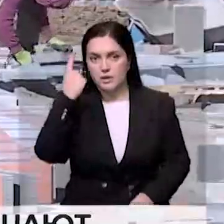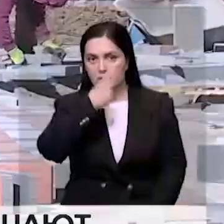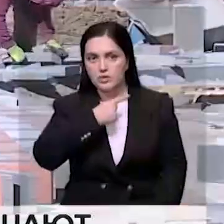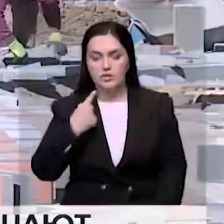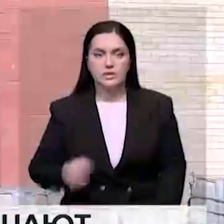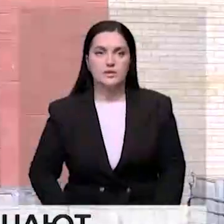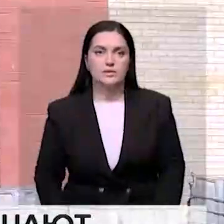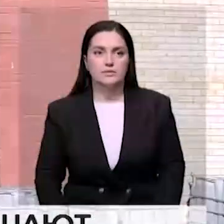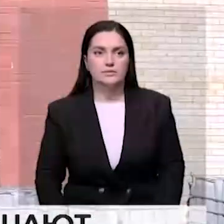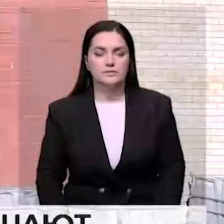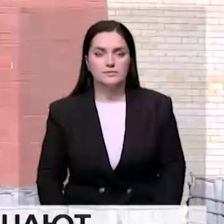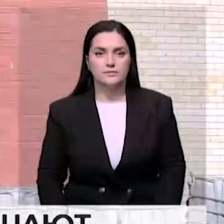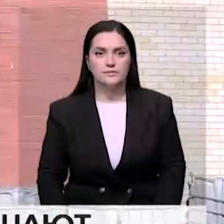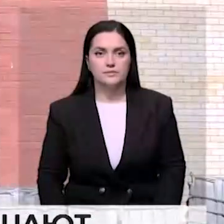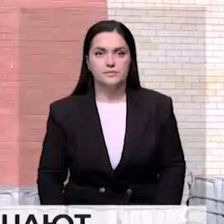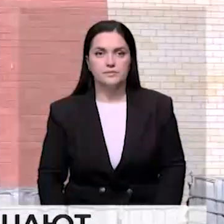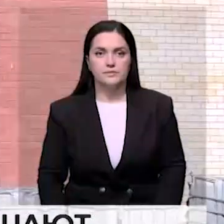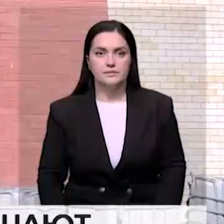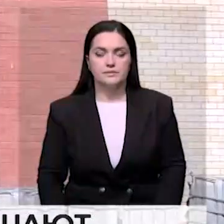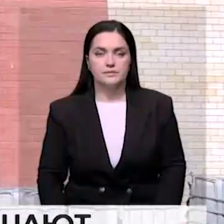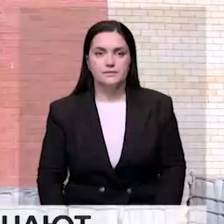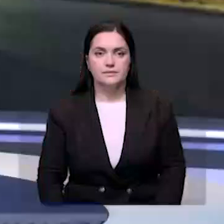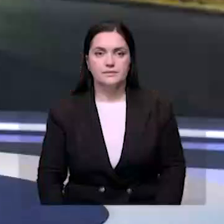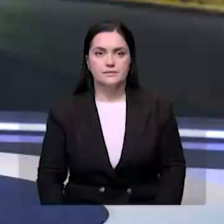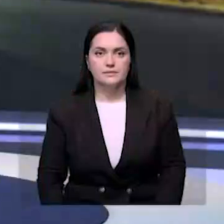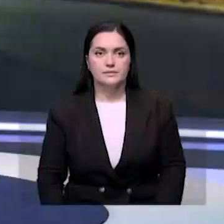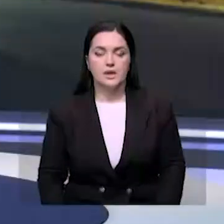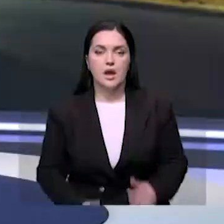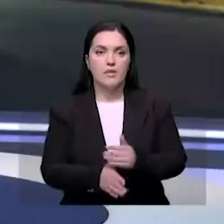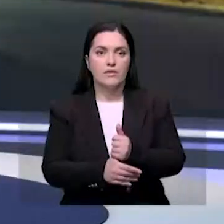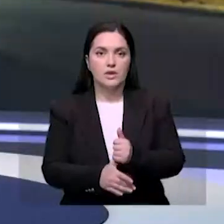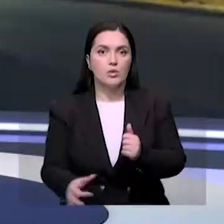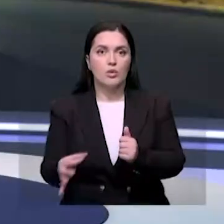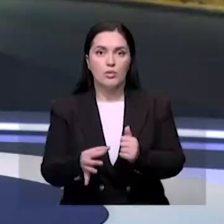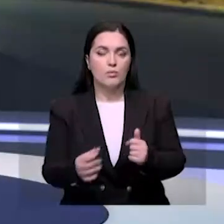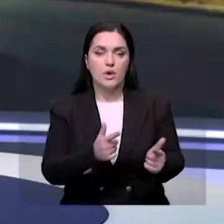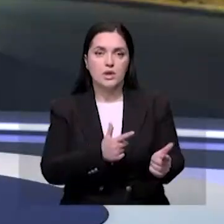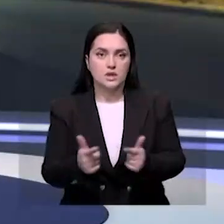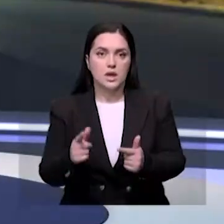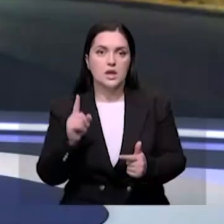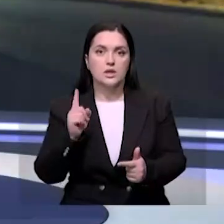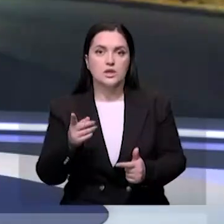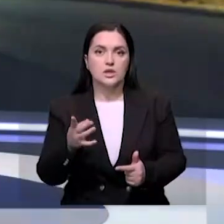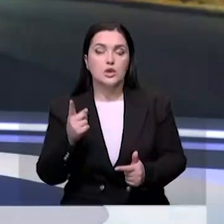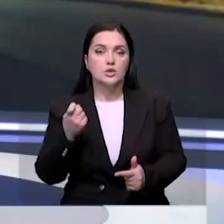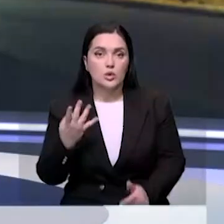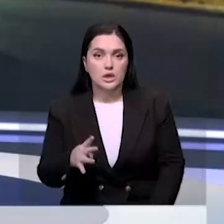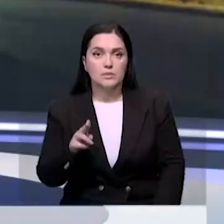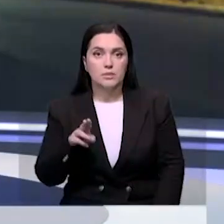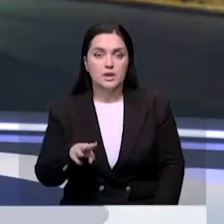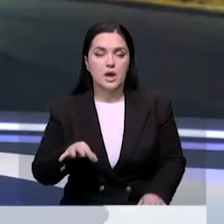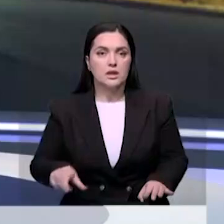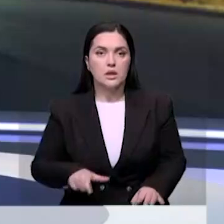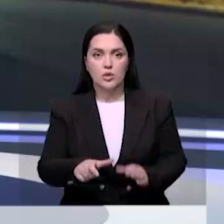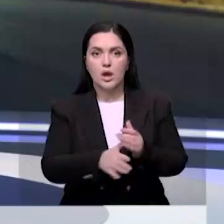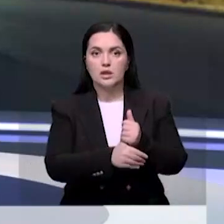Салькова, Айнадин Балдабеков, Актобе, 24 КИЗ. В Атырауской области сдали в эксплуатацию 140